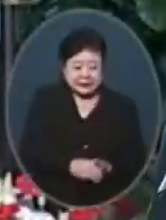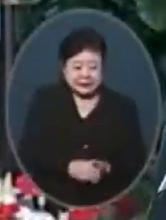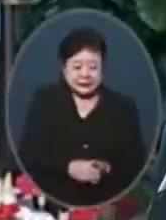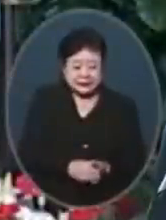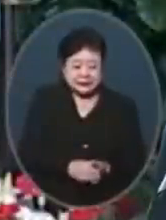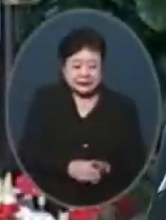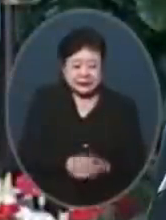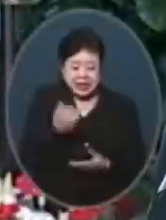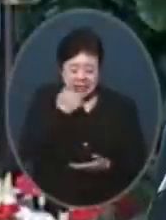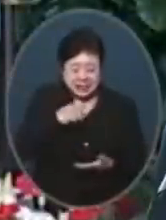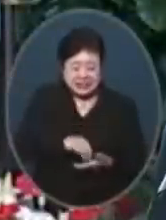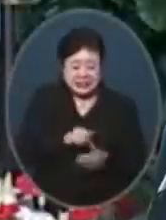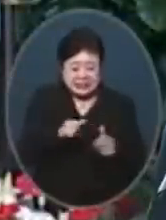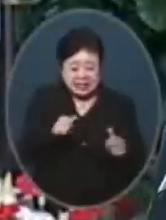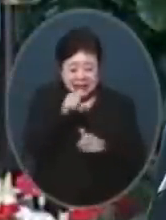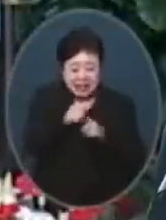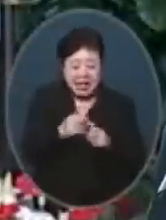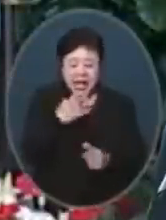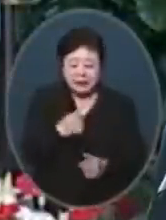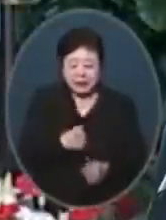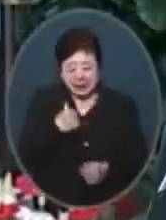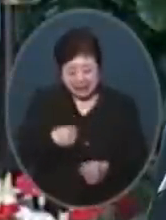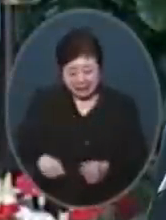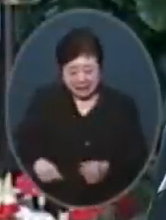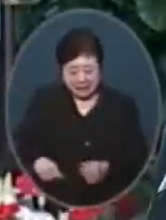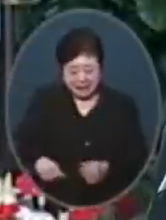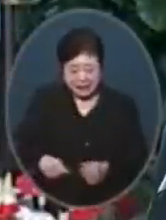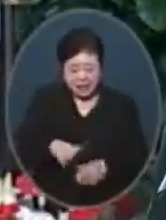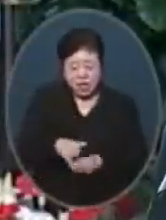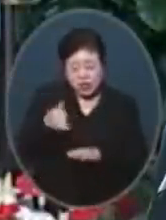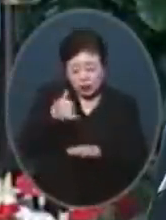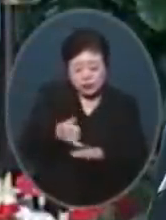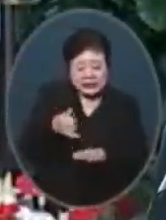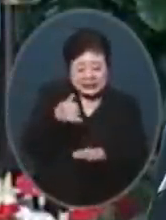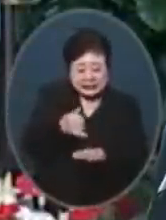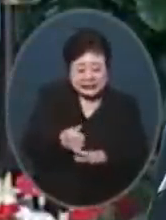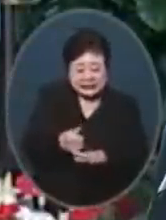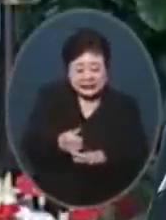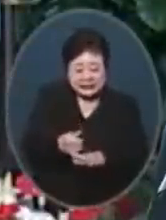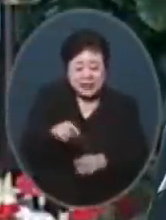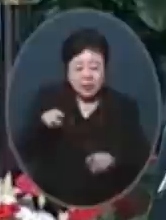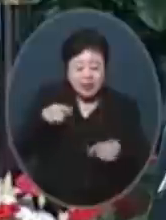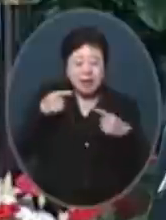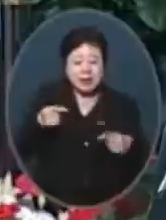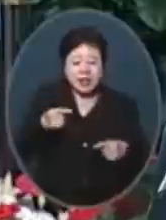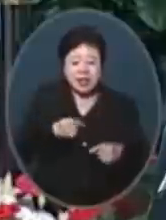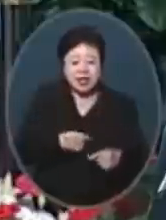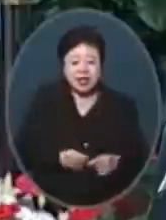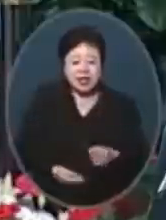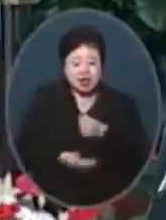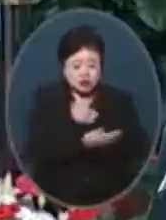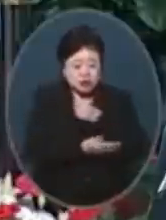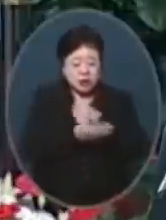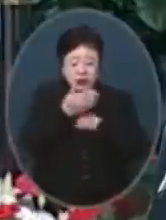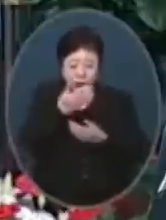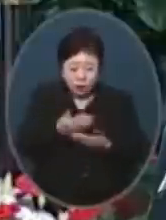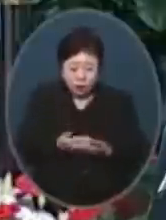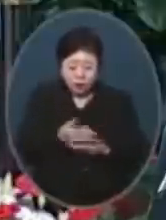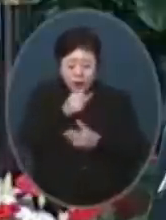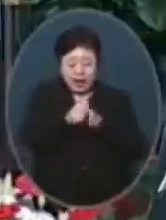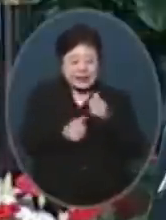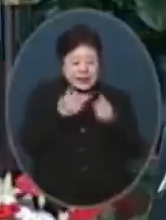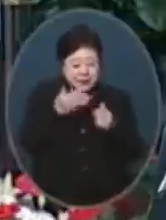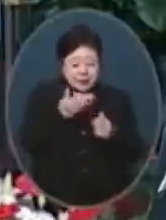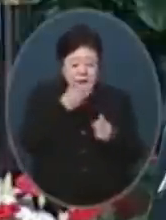이삭은 아브라함의 아들인데 농사를 지어 100배의 수확을 얻었고